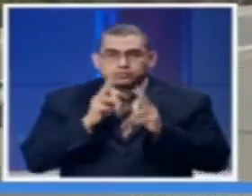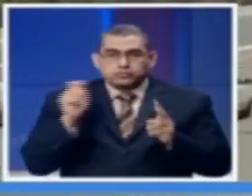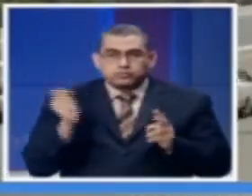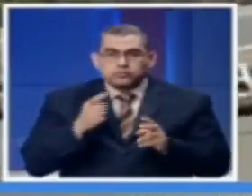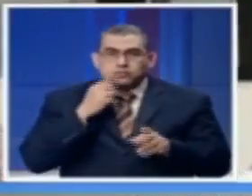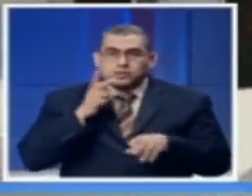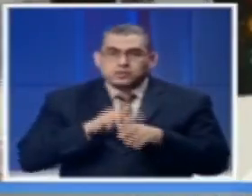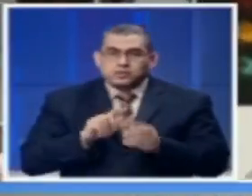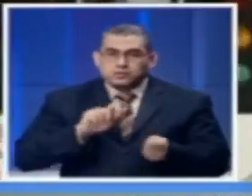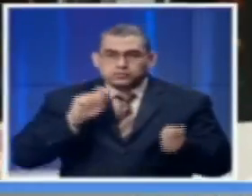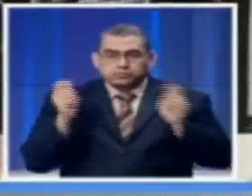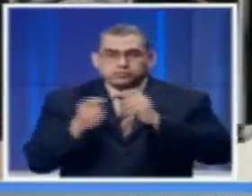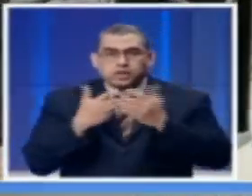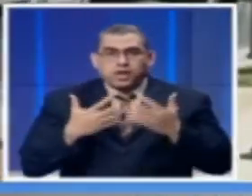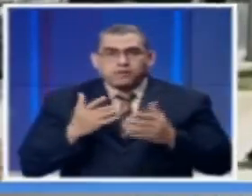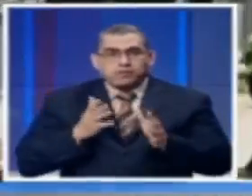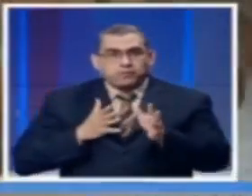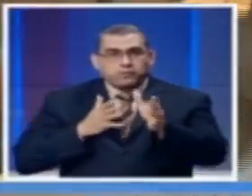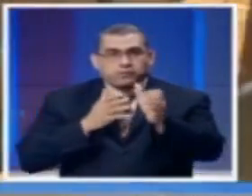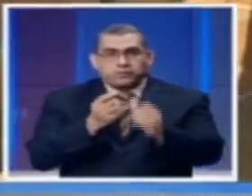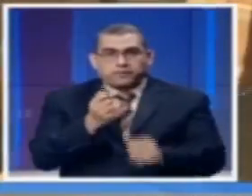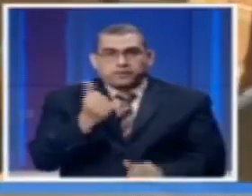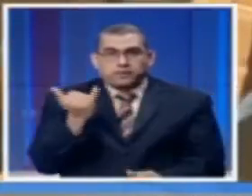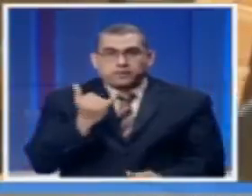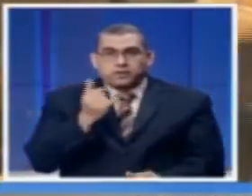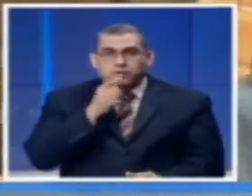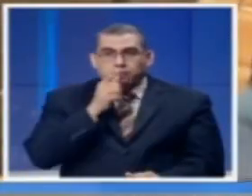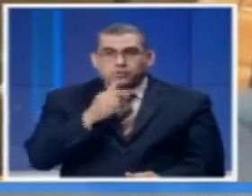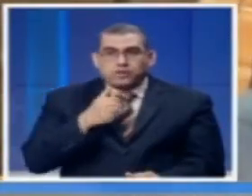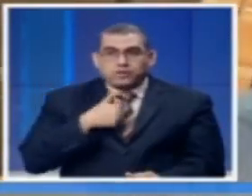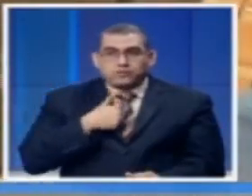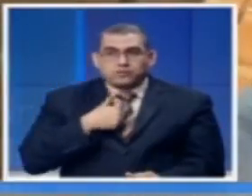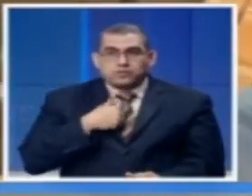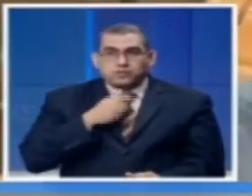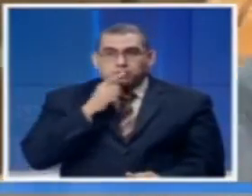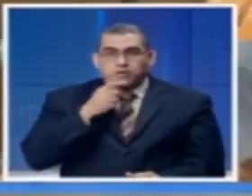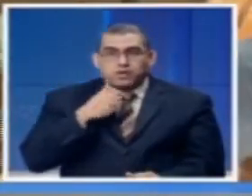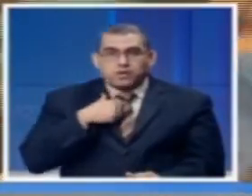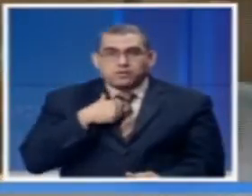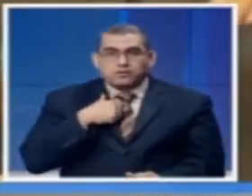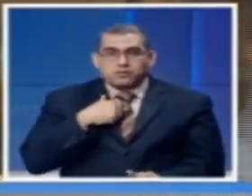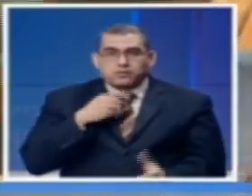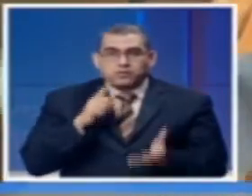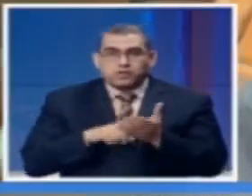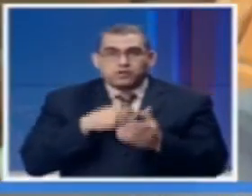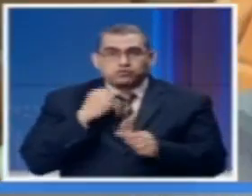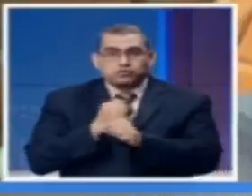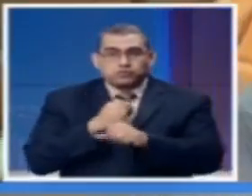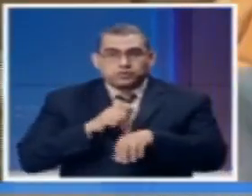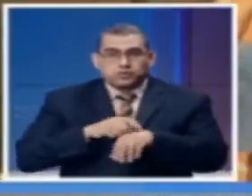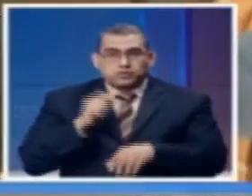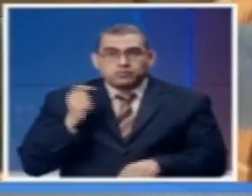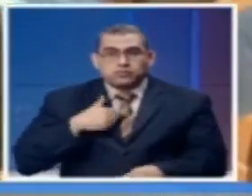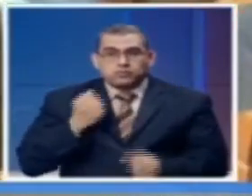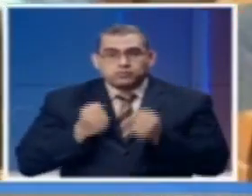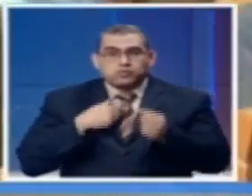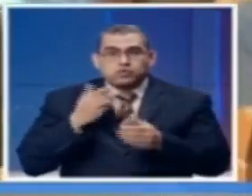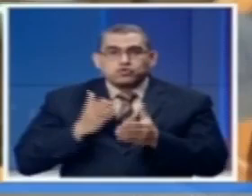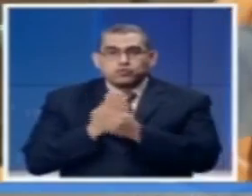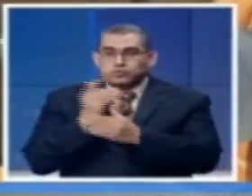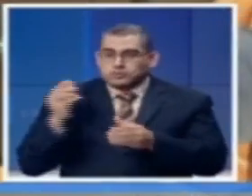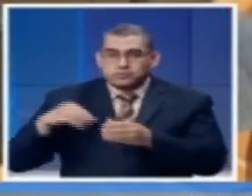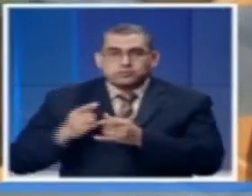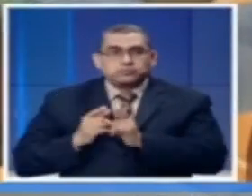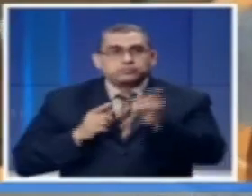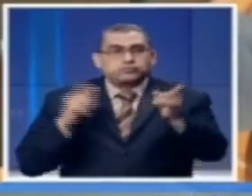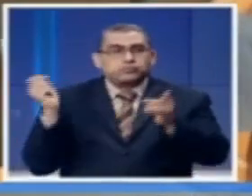جانب إحداث السيولة المرورية. التوفير بالنسبة لنا كوقت، وقتي أنا ليا كشغل كراجل سواق، أنا عايز أودي الزبون بسلام وأرجع